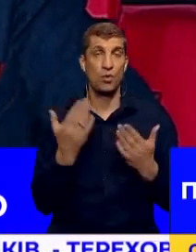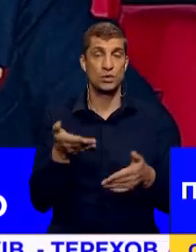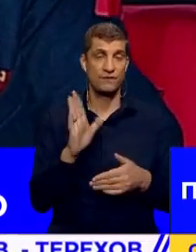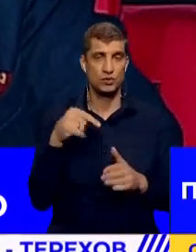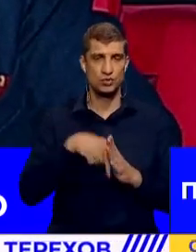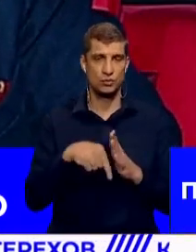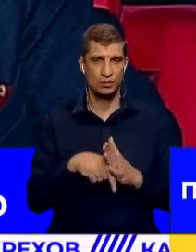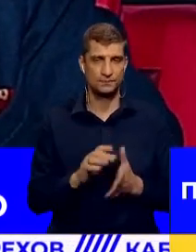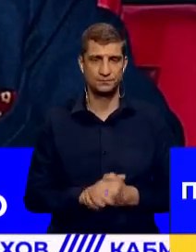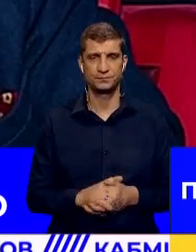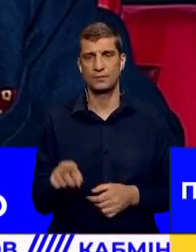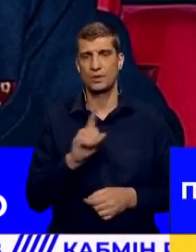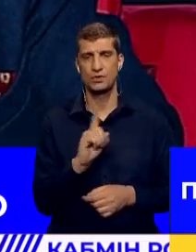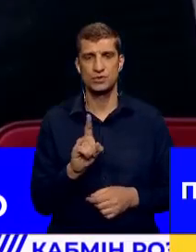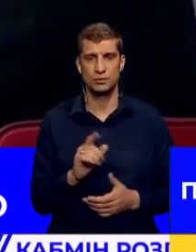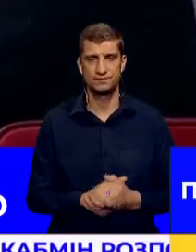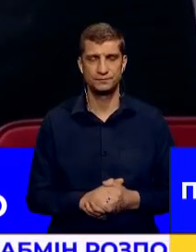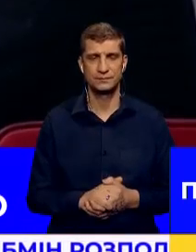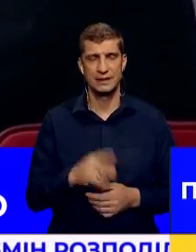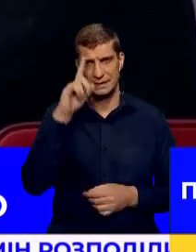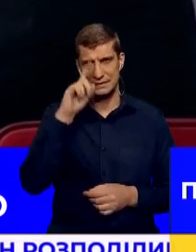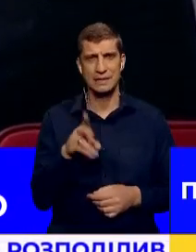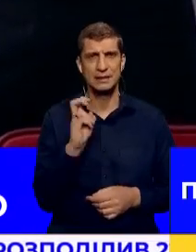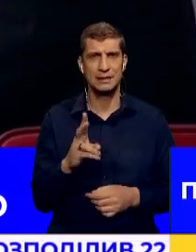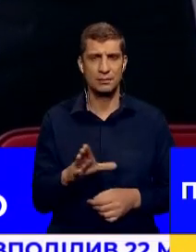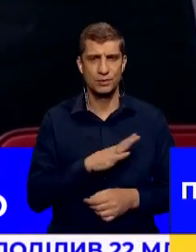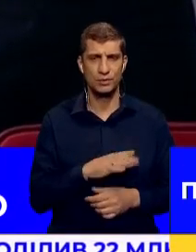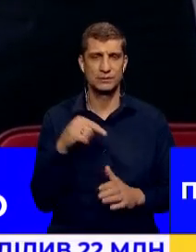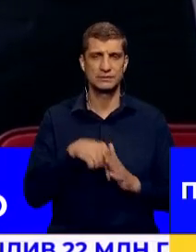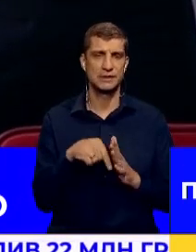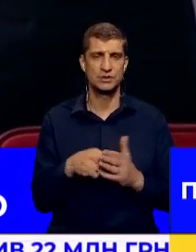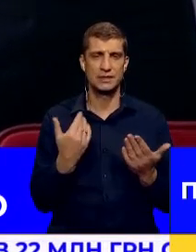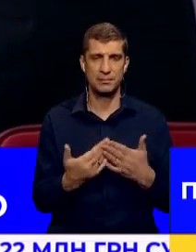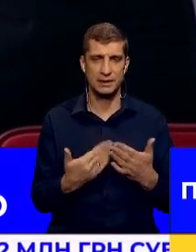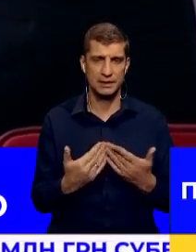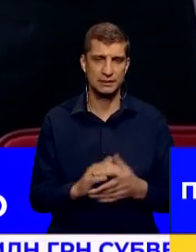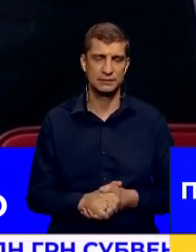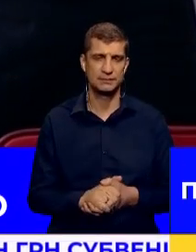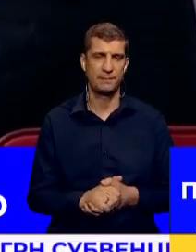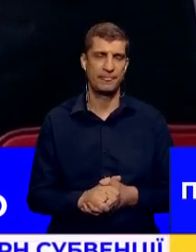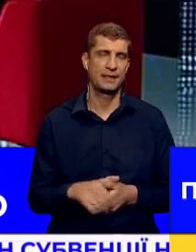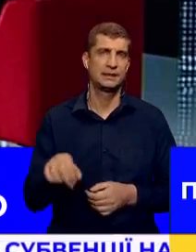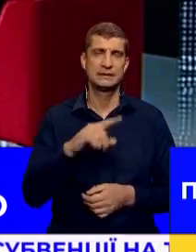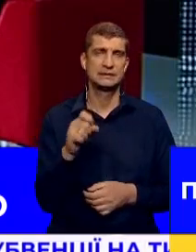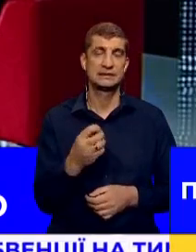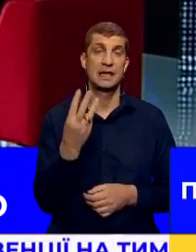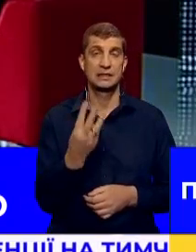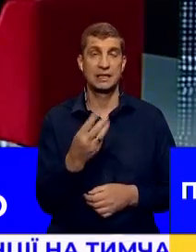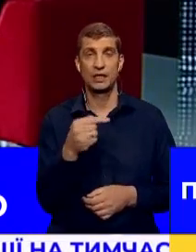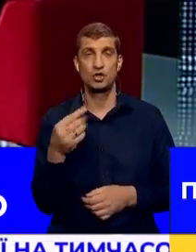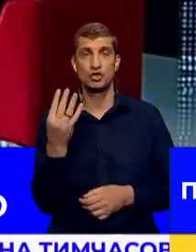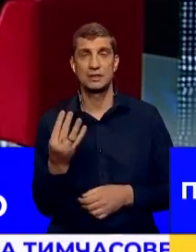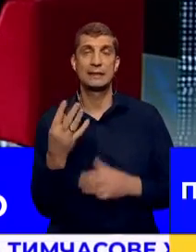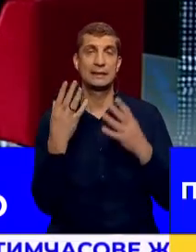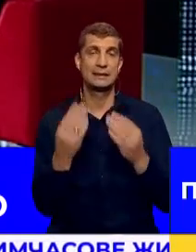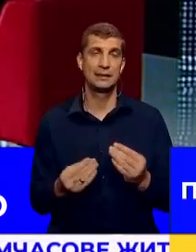чому. Що, знаєте, як було? Значить, наприклад, за 3-4 дні